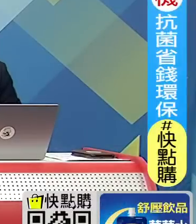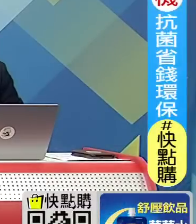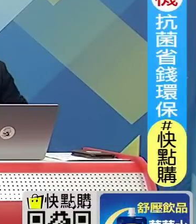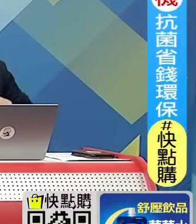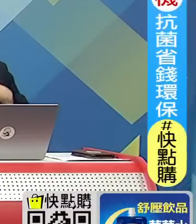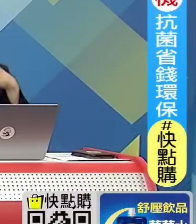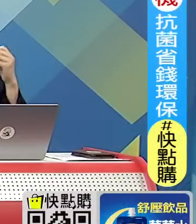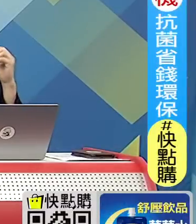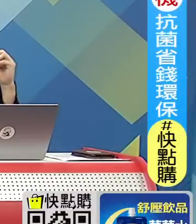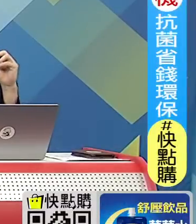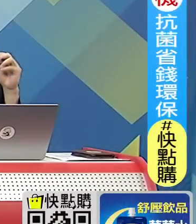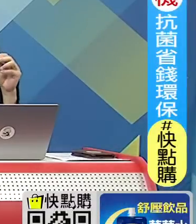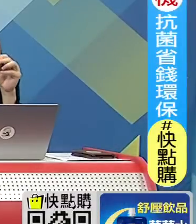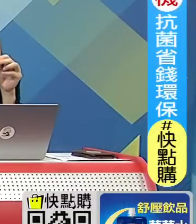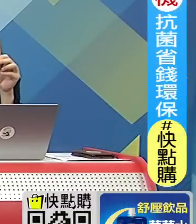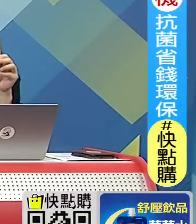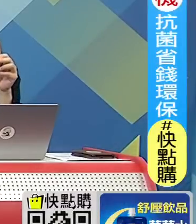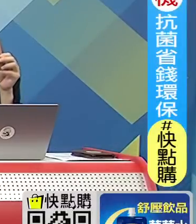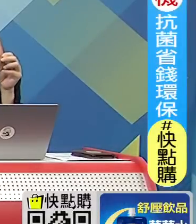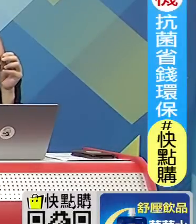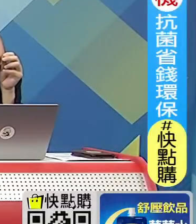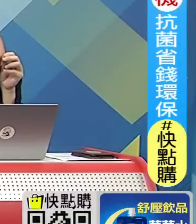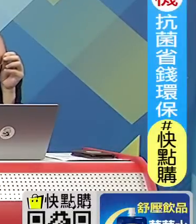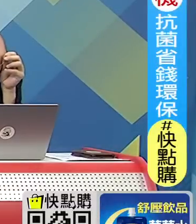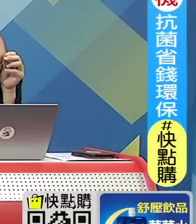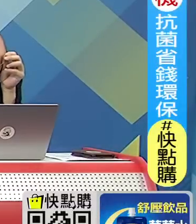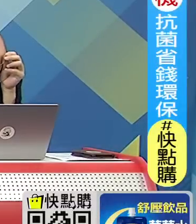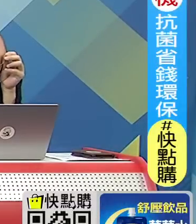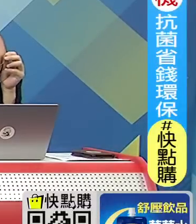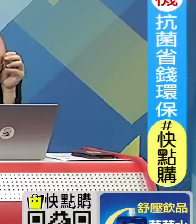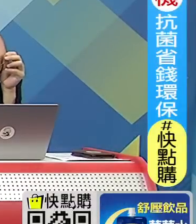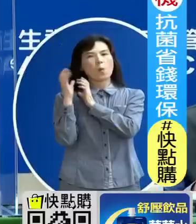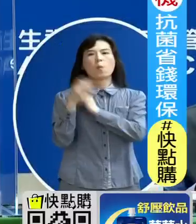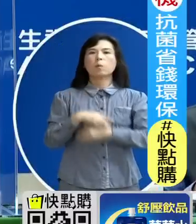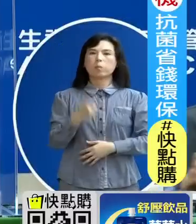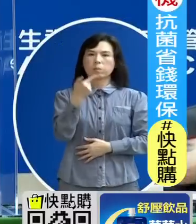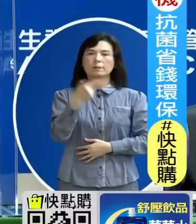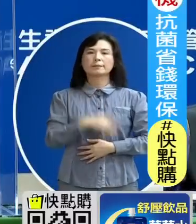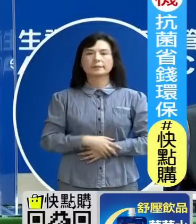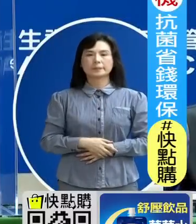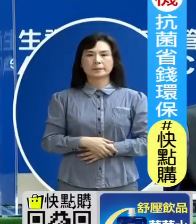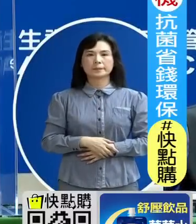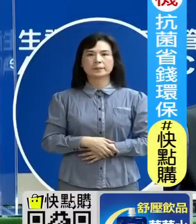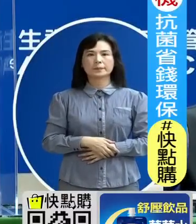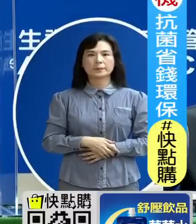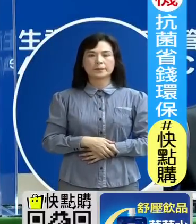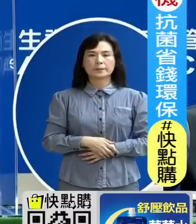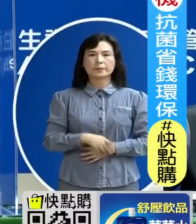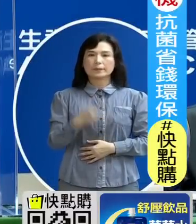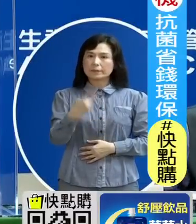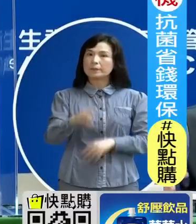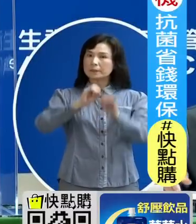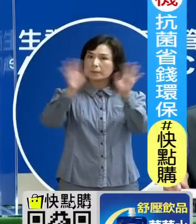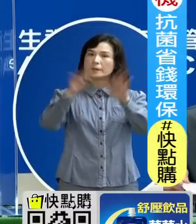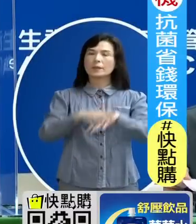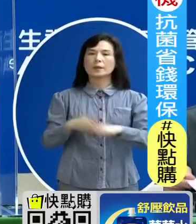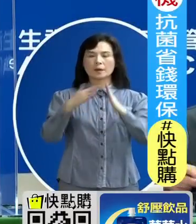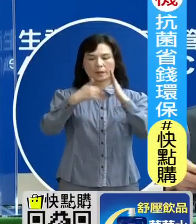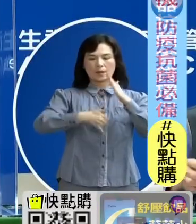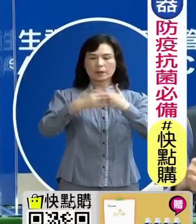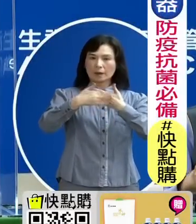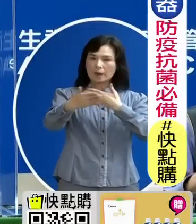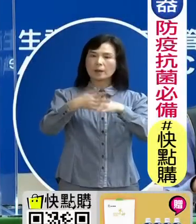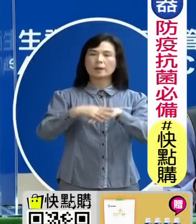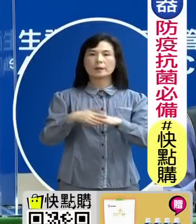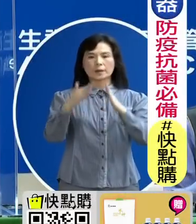边。 这也是啦，那你为什么不去找合格的嘛？就是说你可以跟其他的公司去合作嘛，你去找一个合格的去做代理